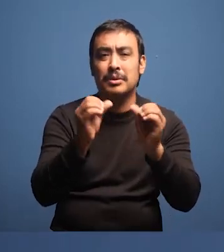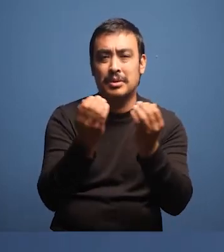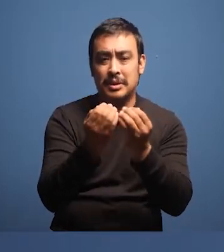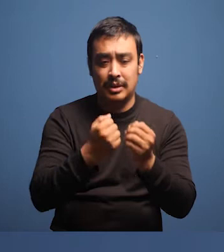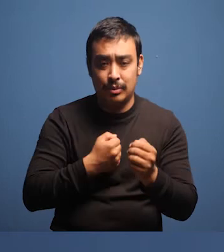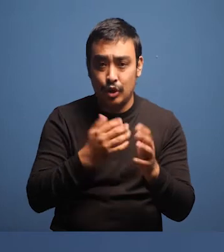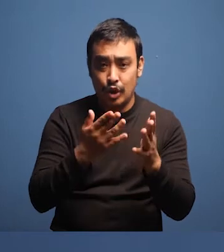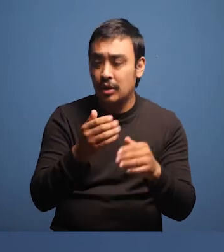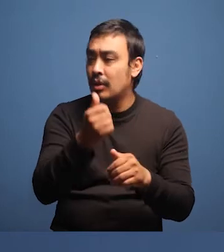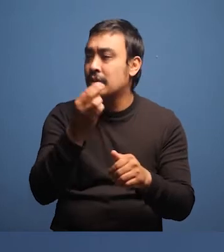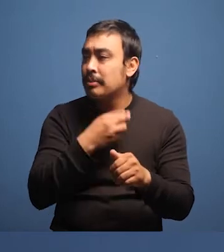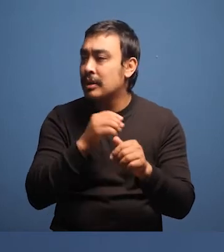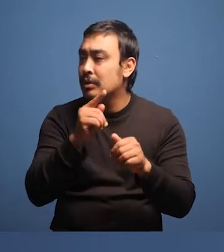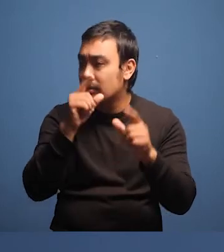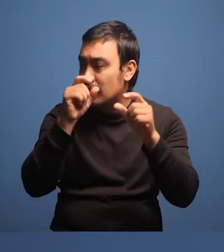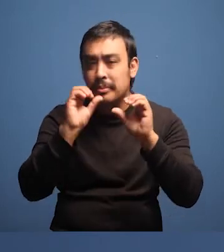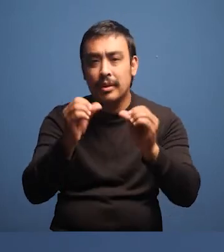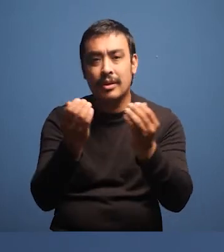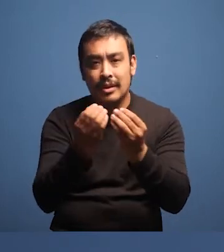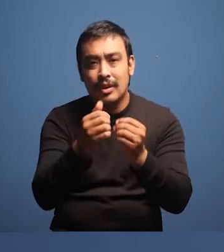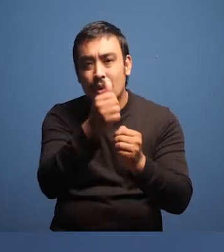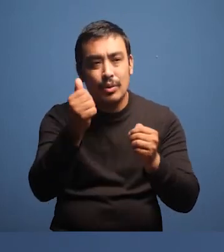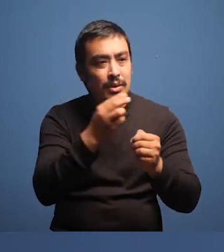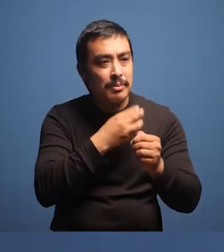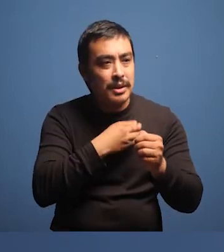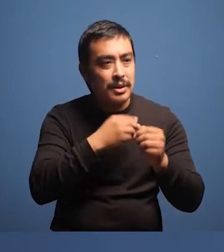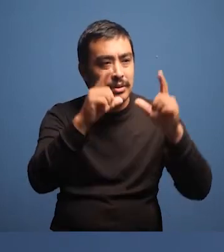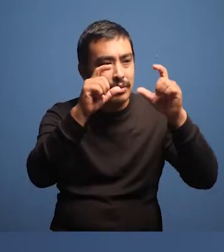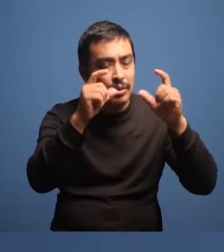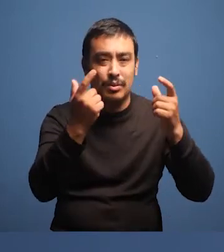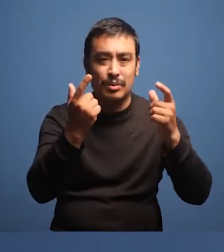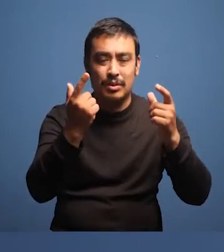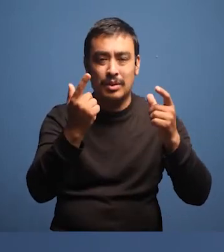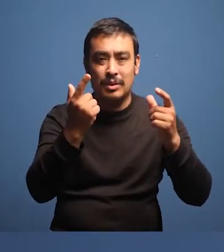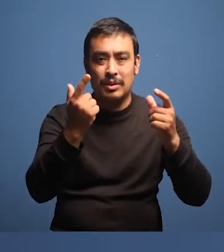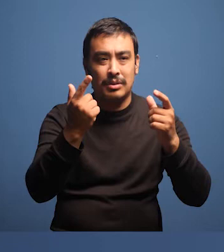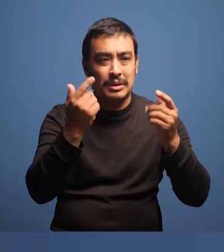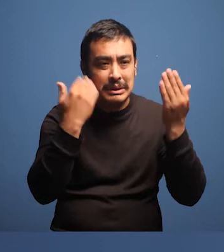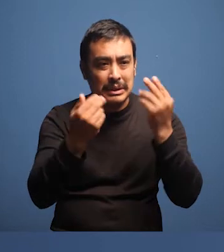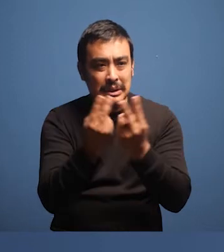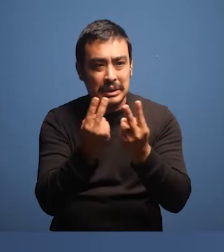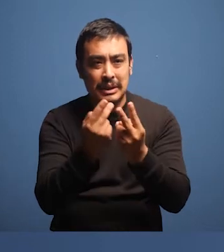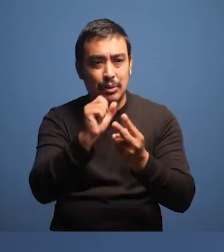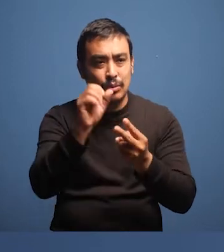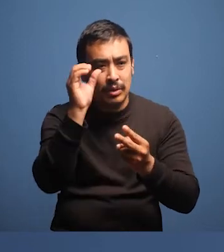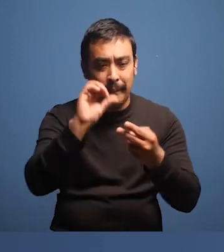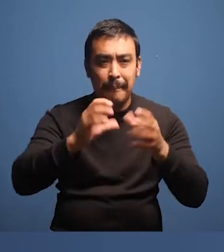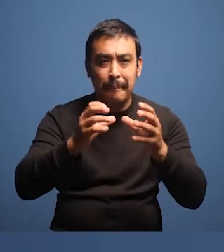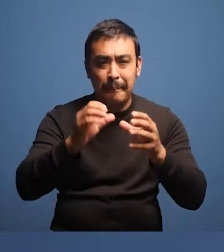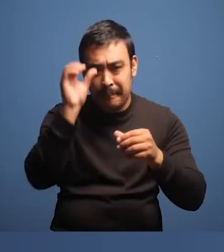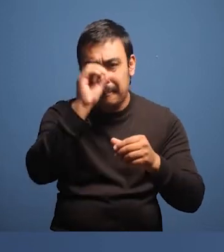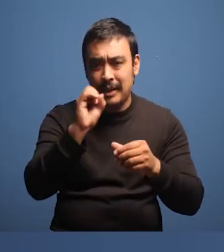पनि अरू मान्छेको फोटोहरू युज गरेर अरू मान्छेको चाहिँ ह्यारास गर्ने उसको डिजिटल आइडेन्टिटीलाई चाहिँ ह्याम्पर